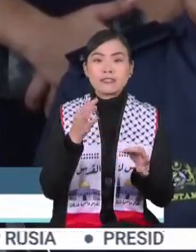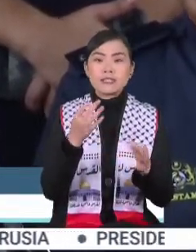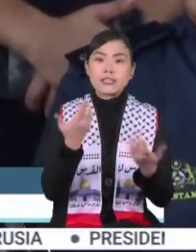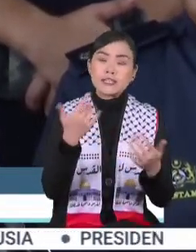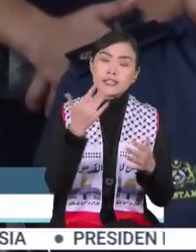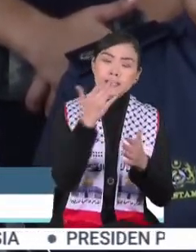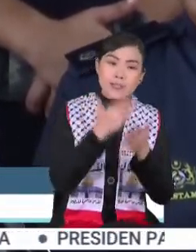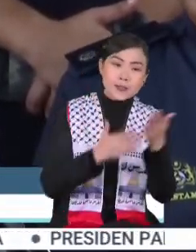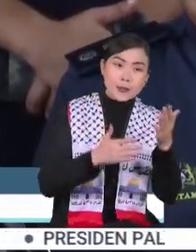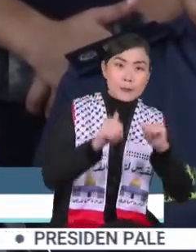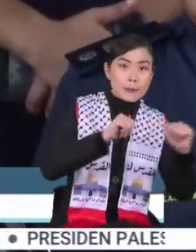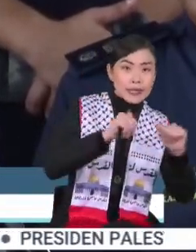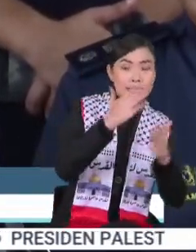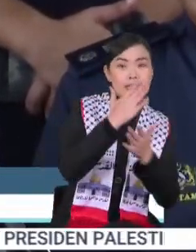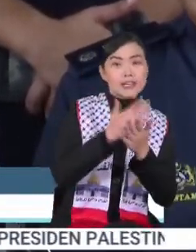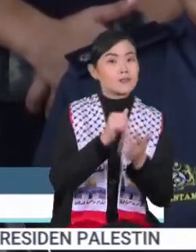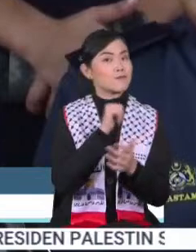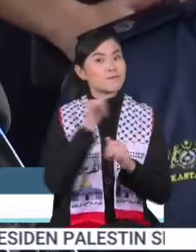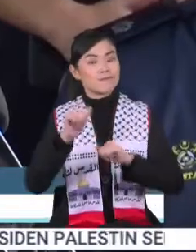kitaahali